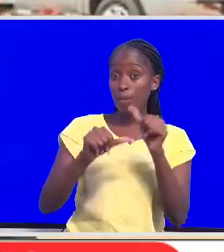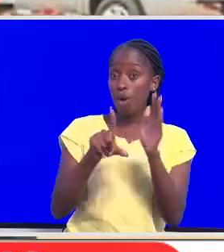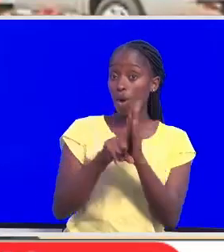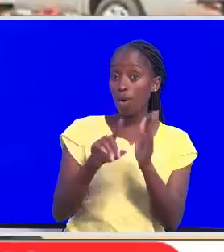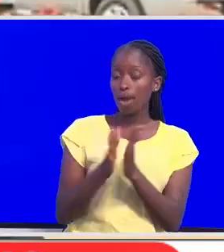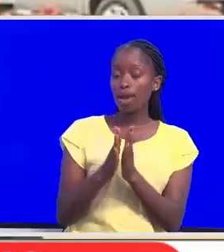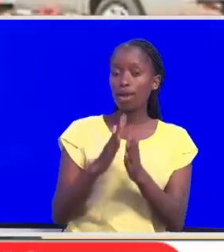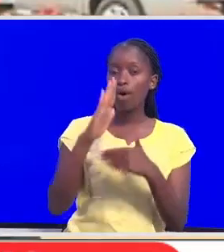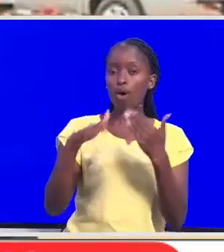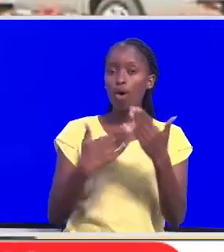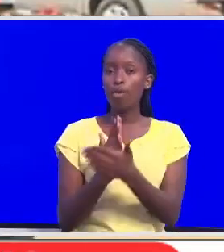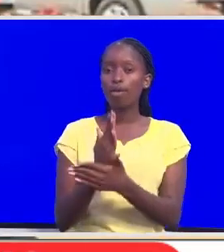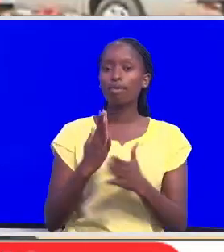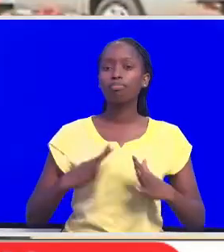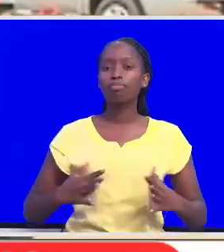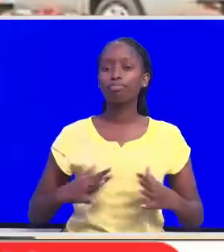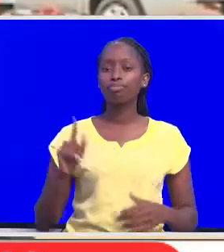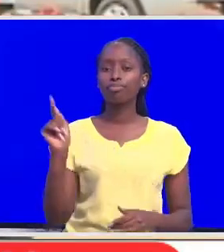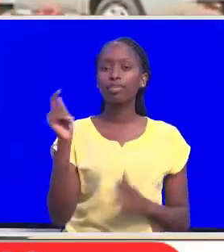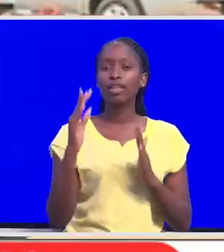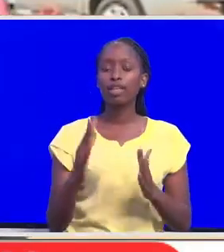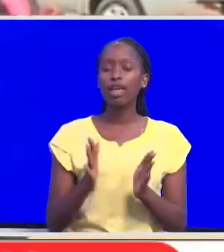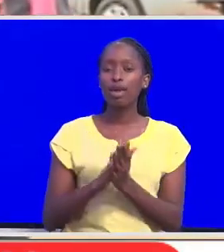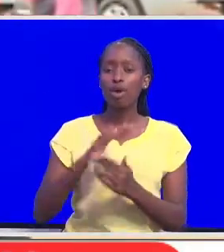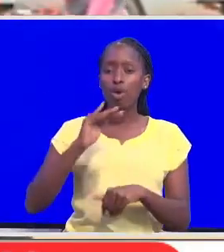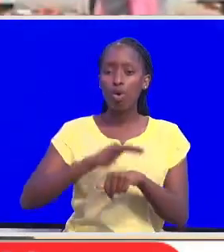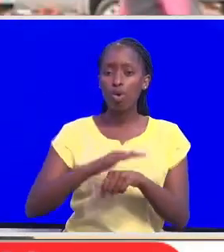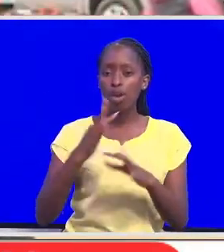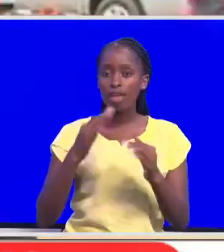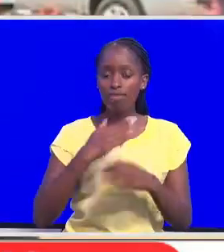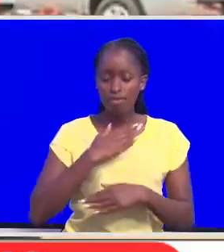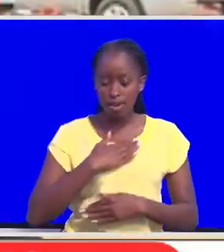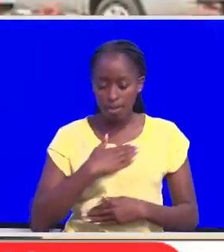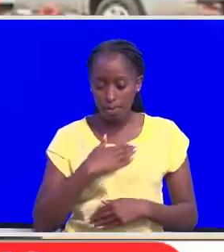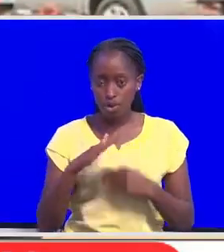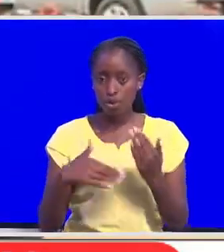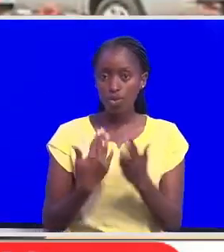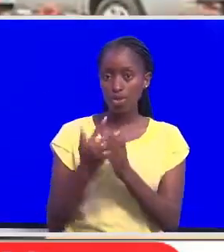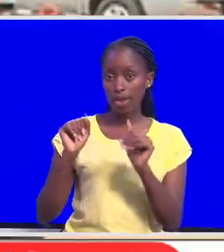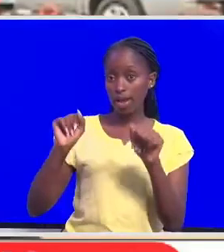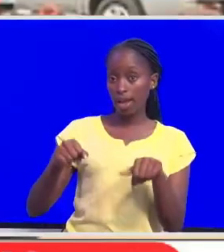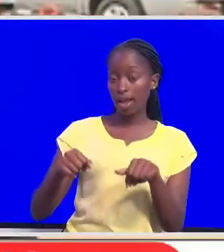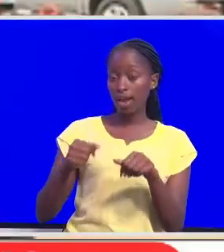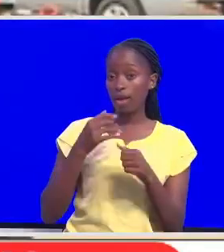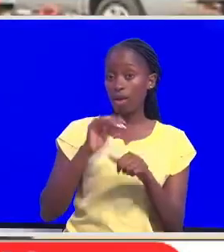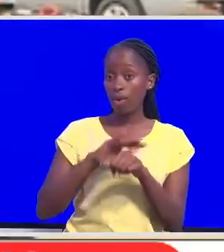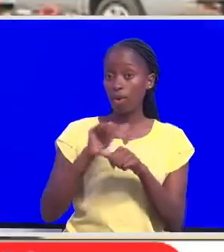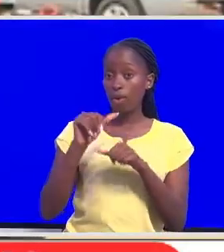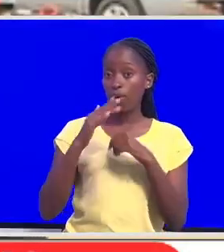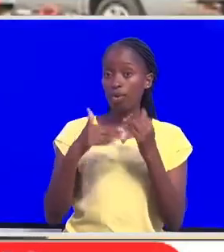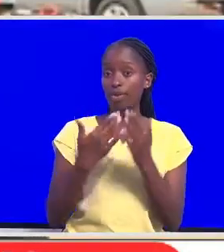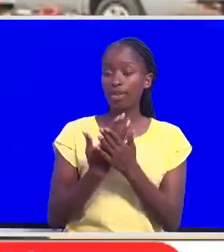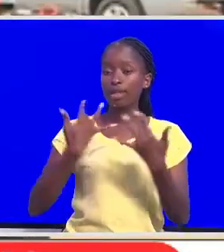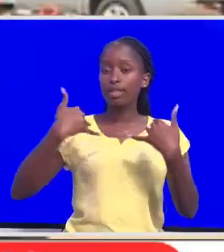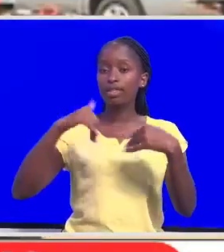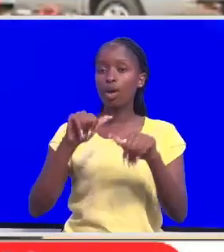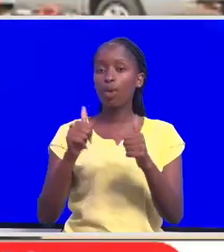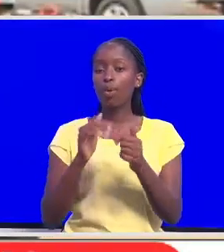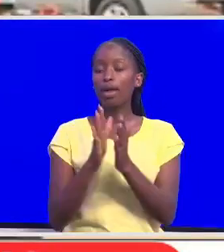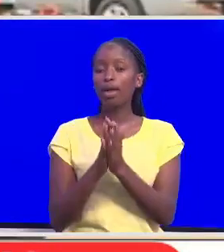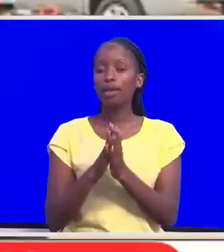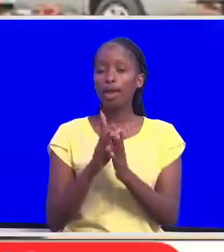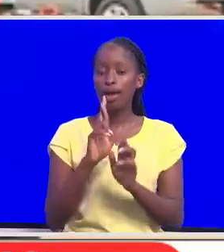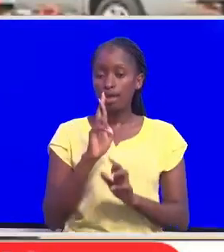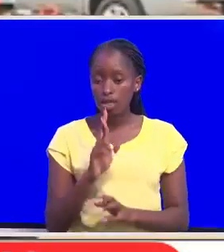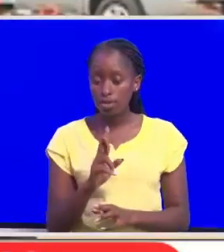haki ya kila Mkenya na ni vizuri kutii. Kwa hivyo ningeomba rais wetu wa Jamhuri ya Kenya Honorable William Ruto, ni vizuri uheshimu mahakama na uamuzi